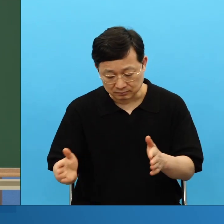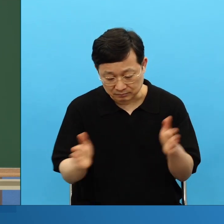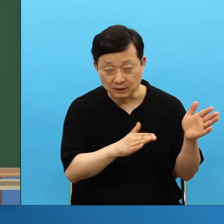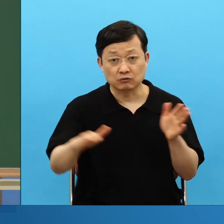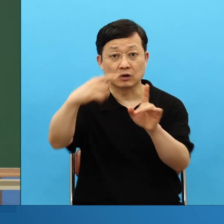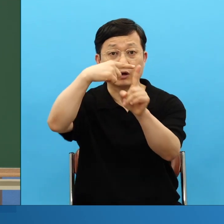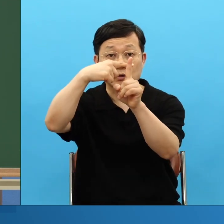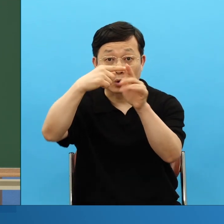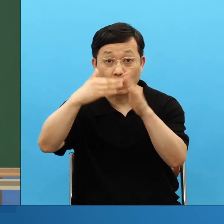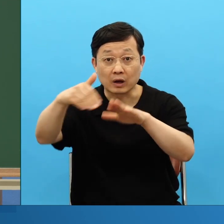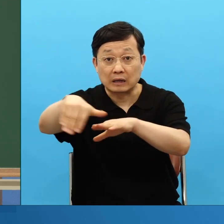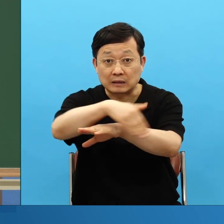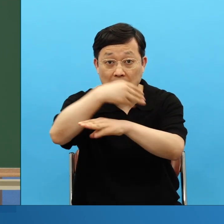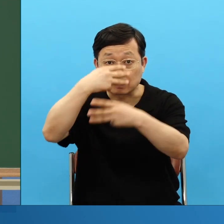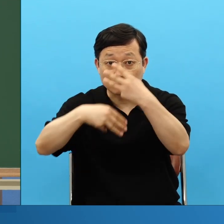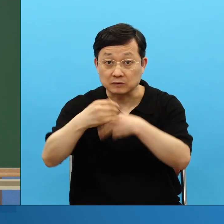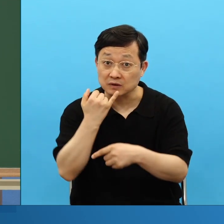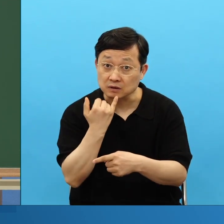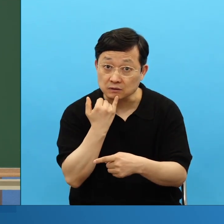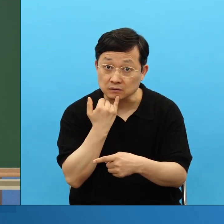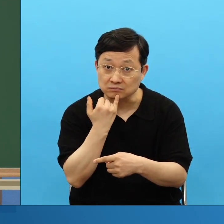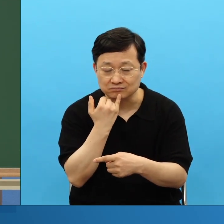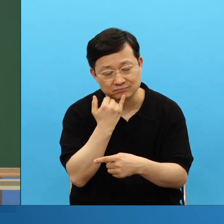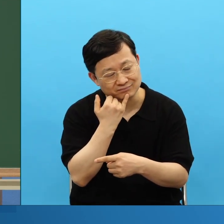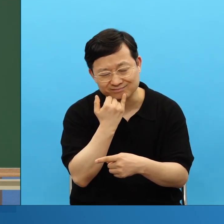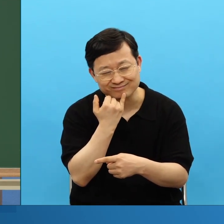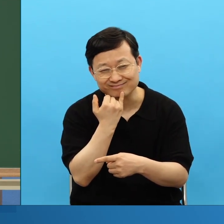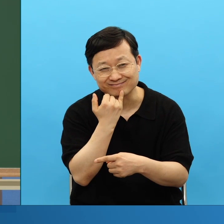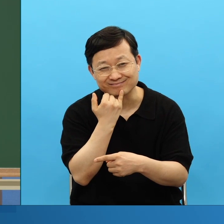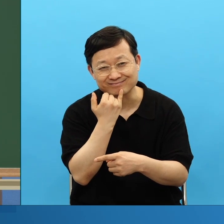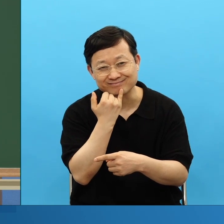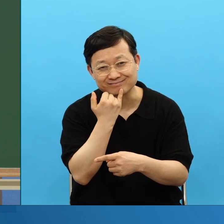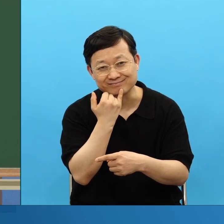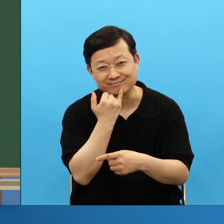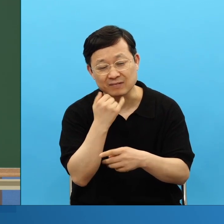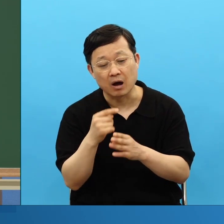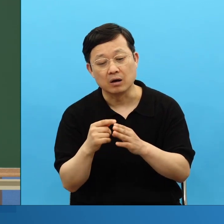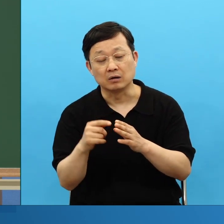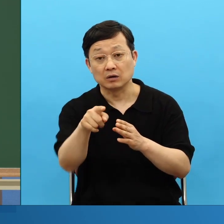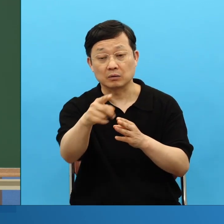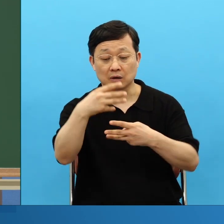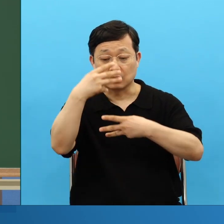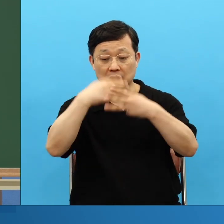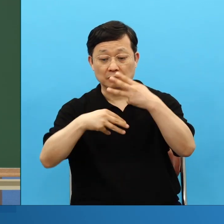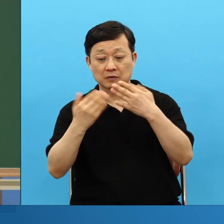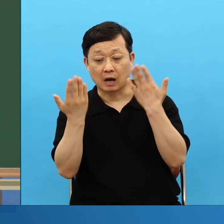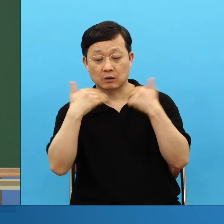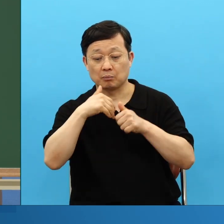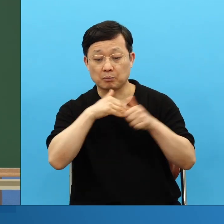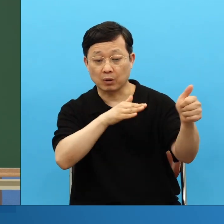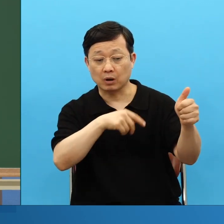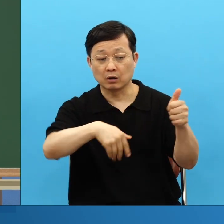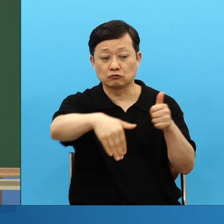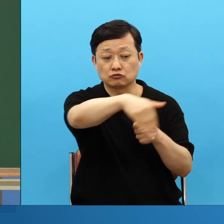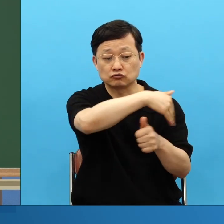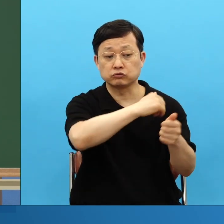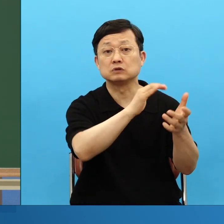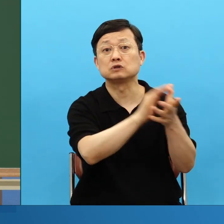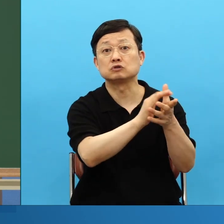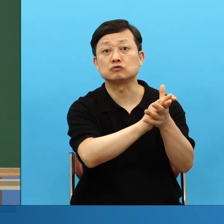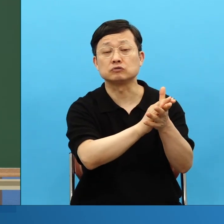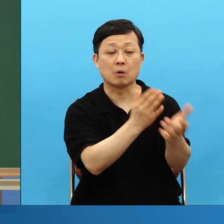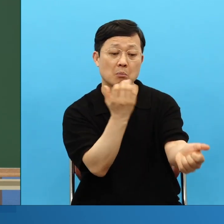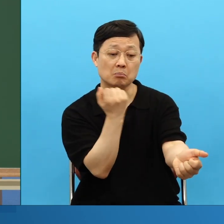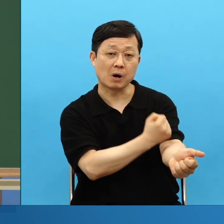안전하겠죠. 그러나 비 오면 다 맞듯이 우리 랩런트들이 있는 학교 현장에 지금